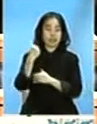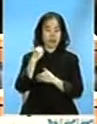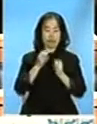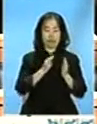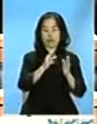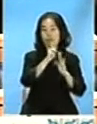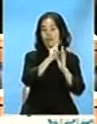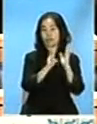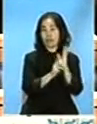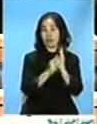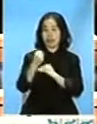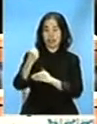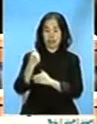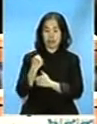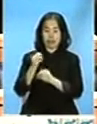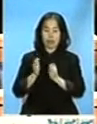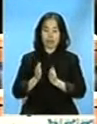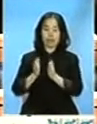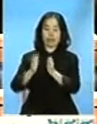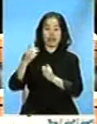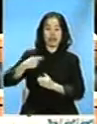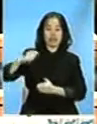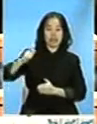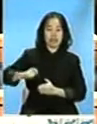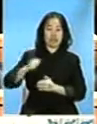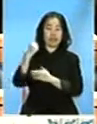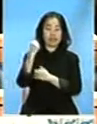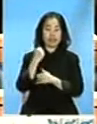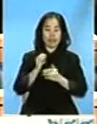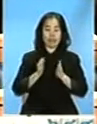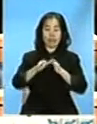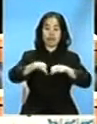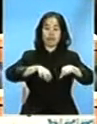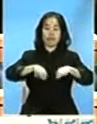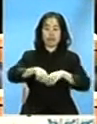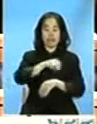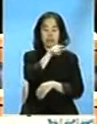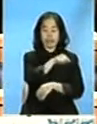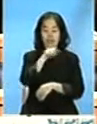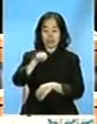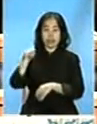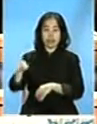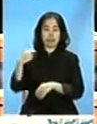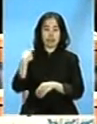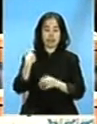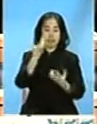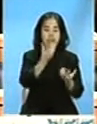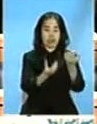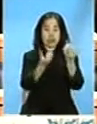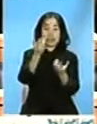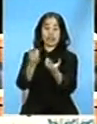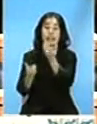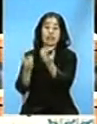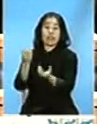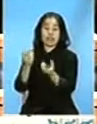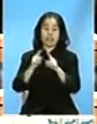ติอำนาจบริหารและอำนาจตุลาการนี้ให้มีความมั่นคงมีเสาหลักมีดุลอำนาจซึ่งกันและกันแต่ว่าใน